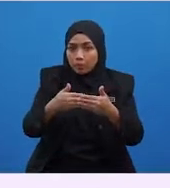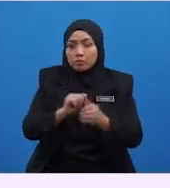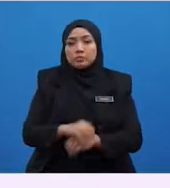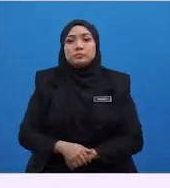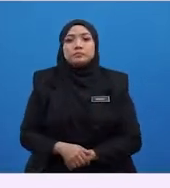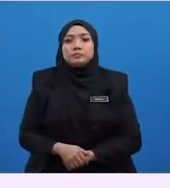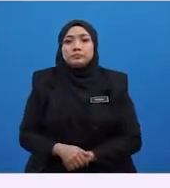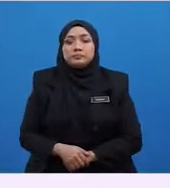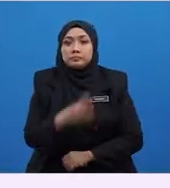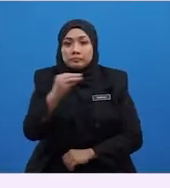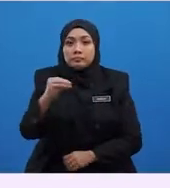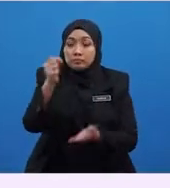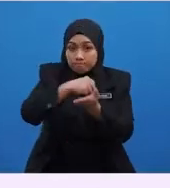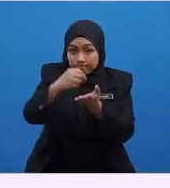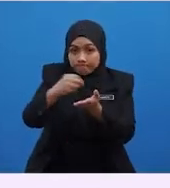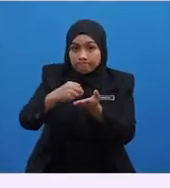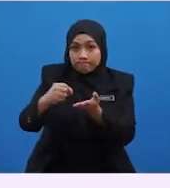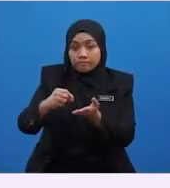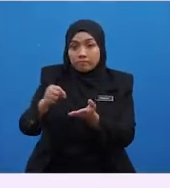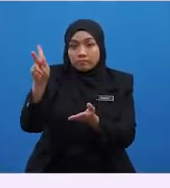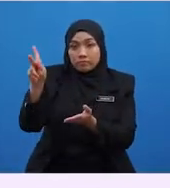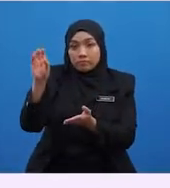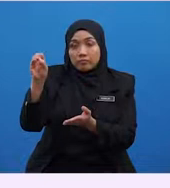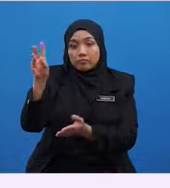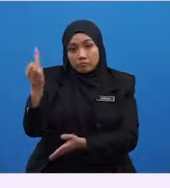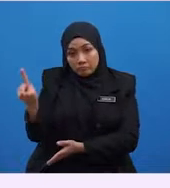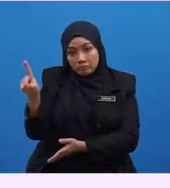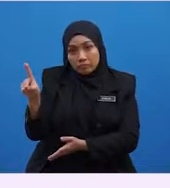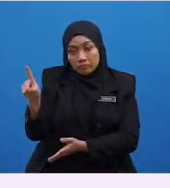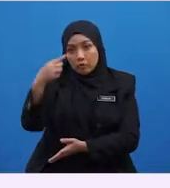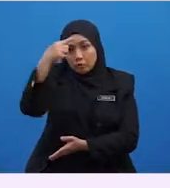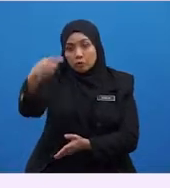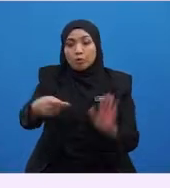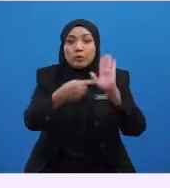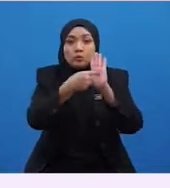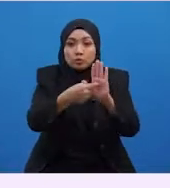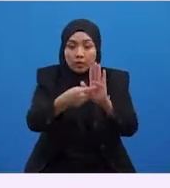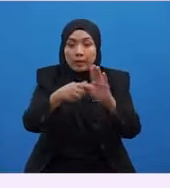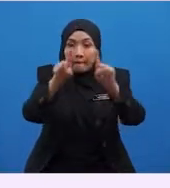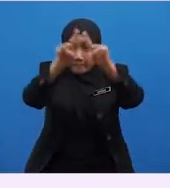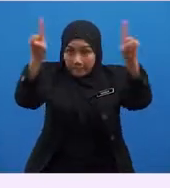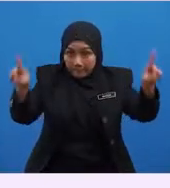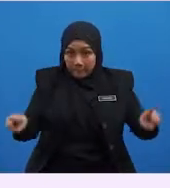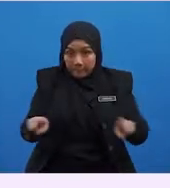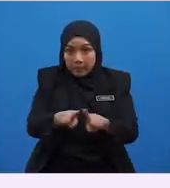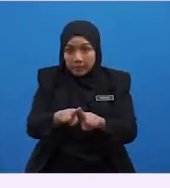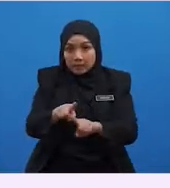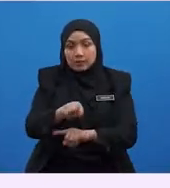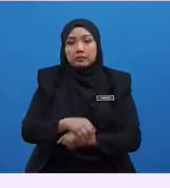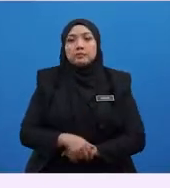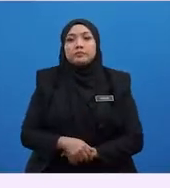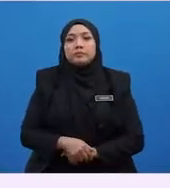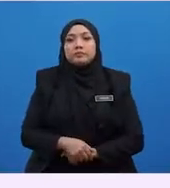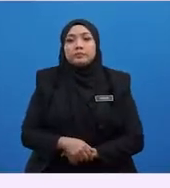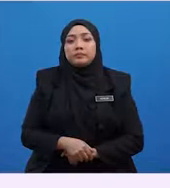Kemudian, tuliskan kod PHP bagi menghasilkan paparan teks dan jadual yang akan memaparkan